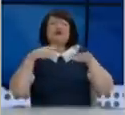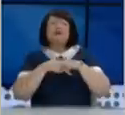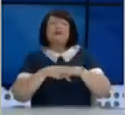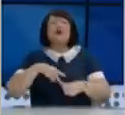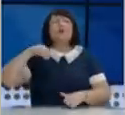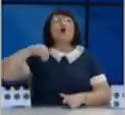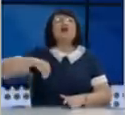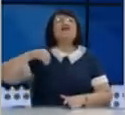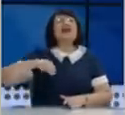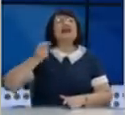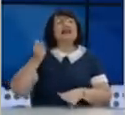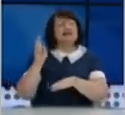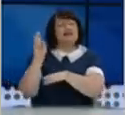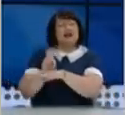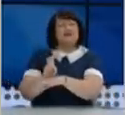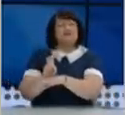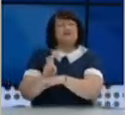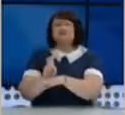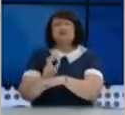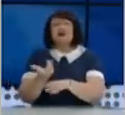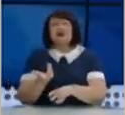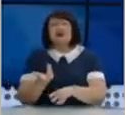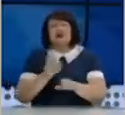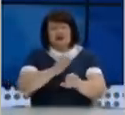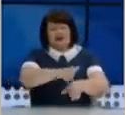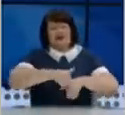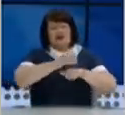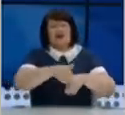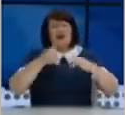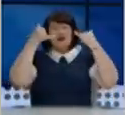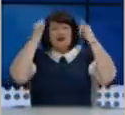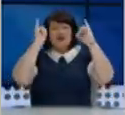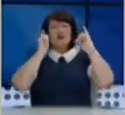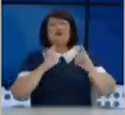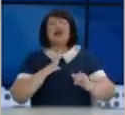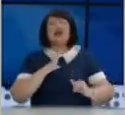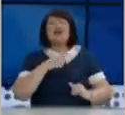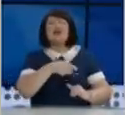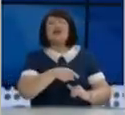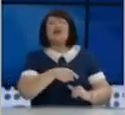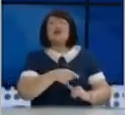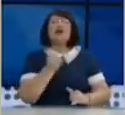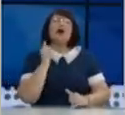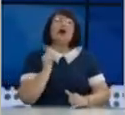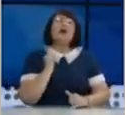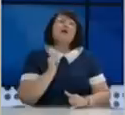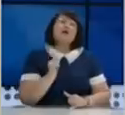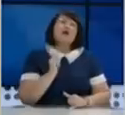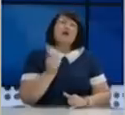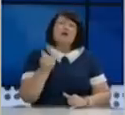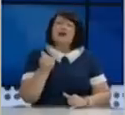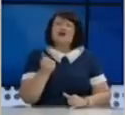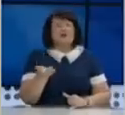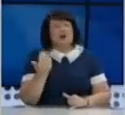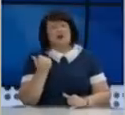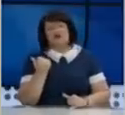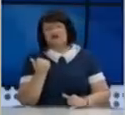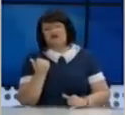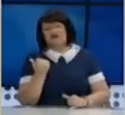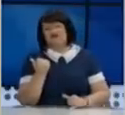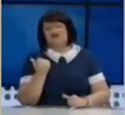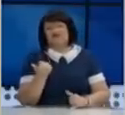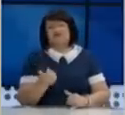οι αμυγώς εξαρτώμενοι πολίτες από τη γεωργία και την κτηνοτροφία να μην έχουν ορθοποδήσει ακόμη οικονομικά. Άλλωστε